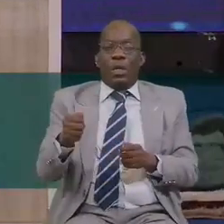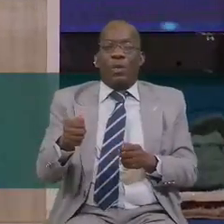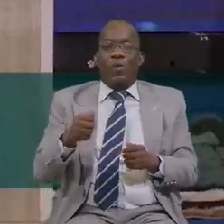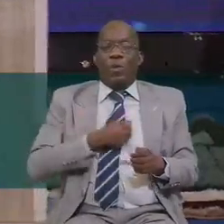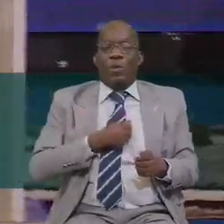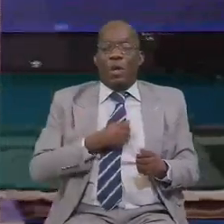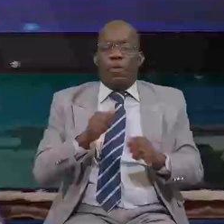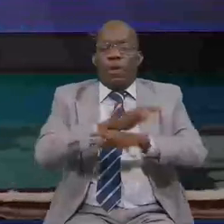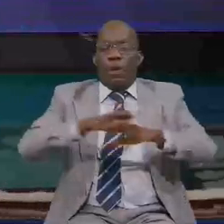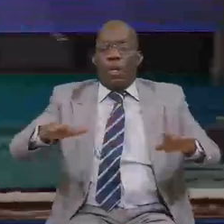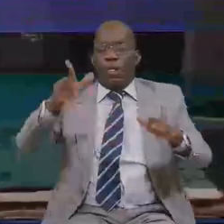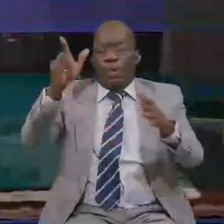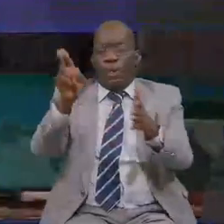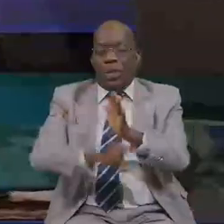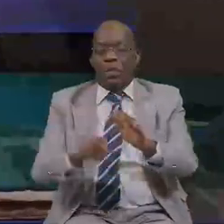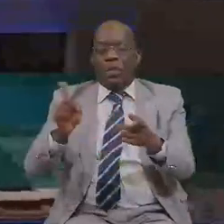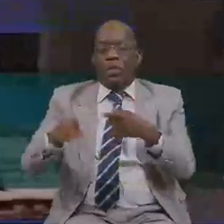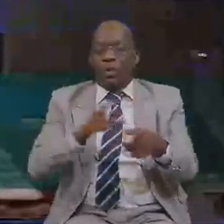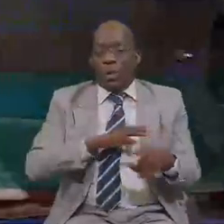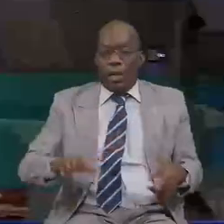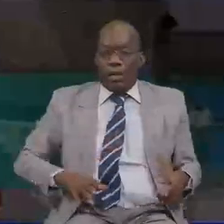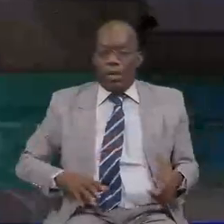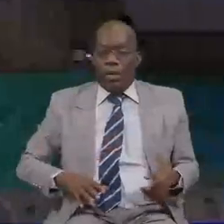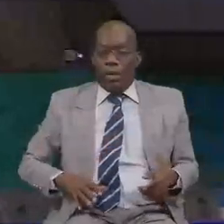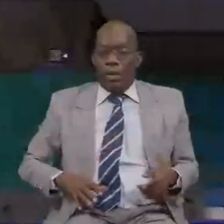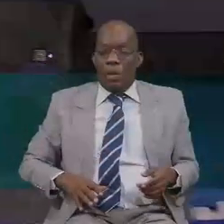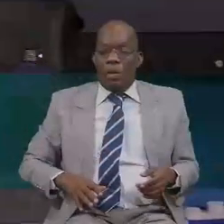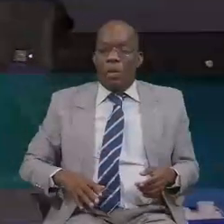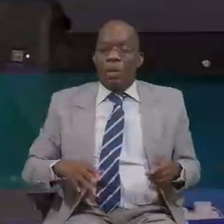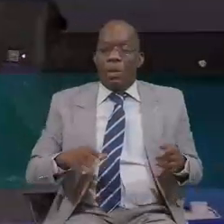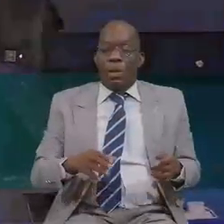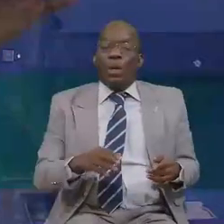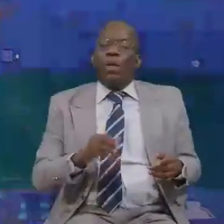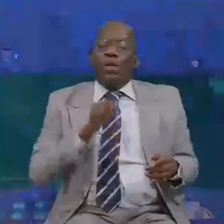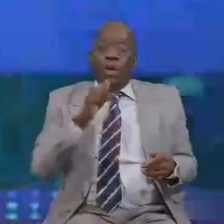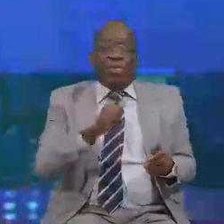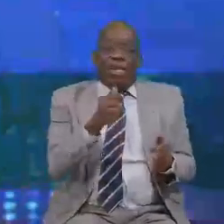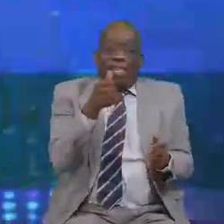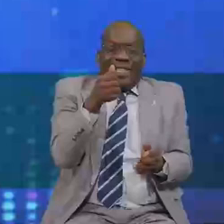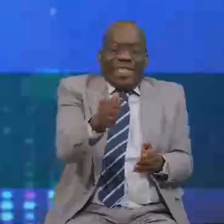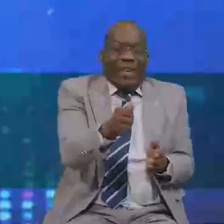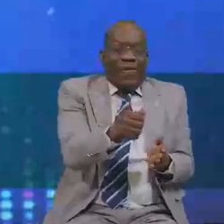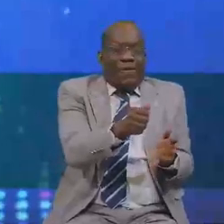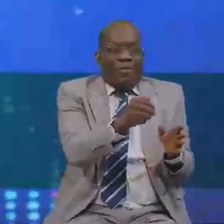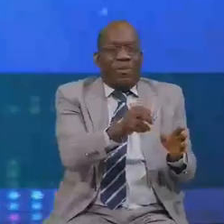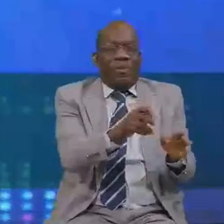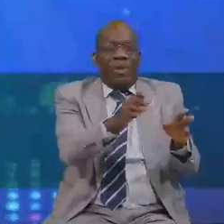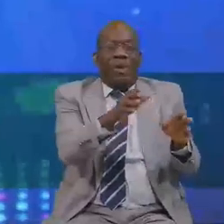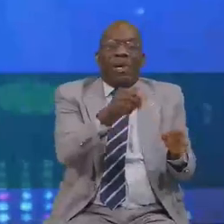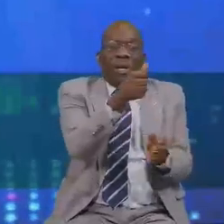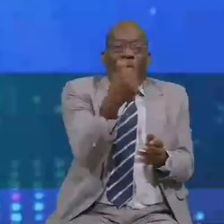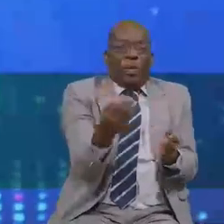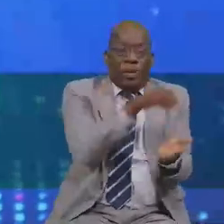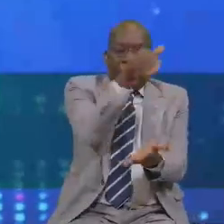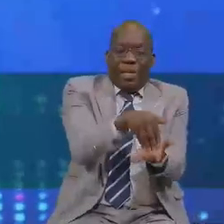nous parlons de désintéressement, c'est l'opposé de l'égocentrisme. Vous voyez, l'égocentrisme,